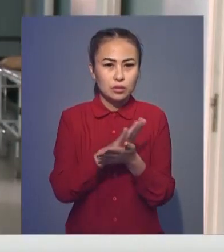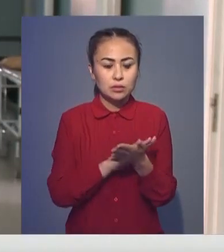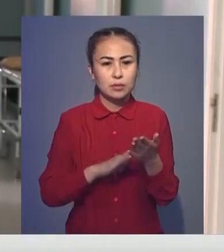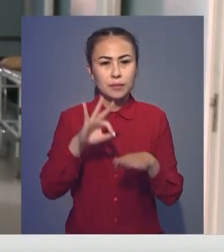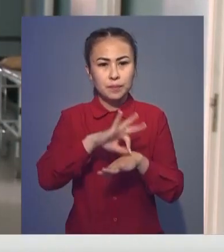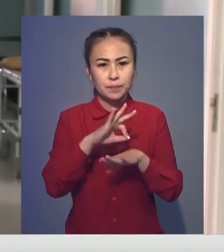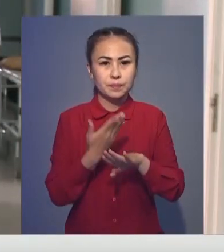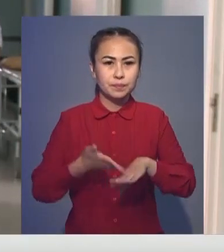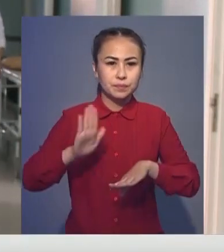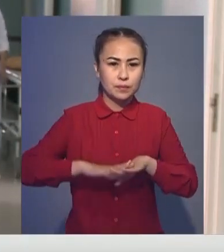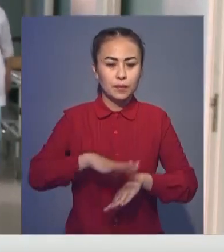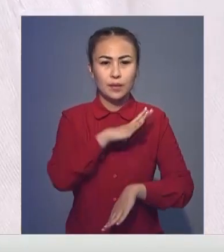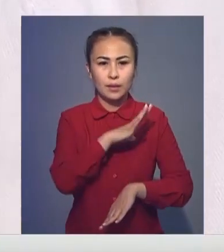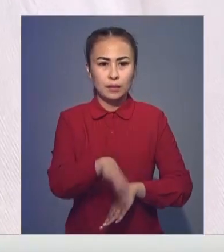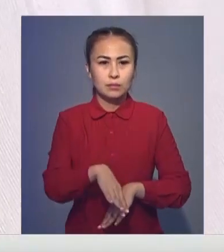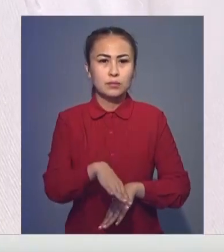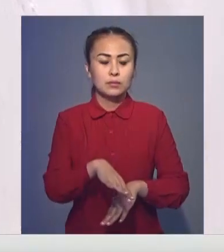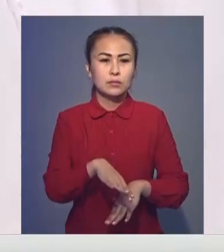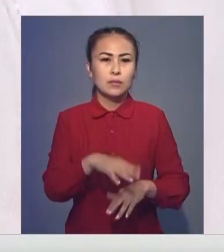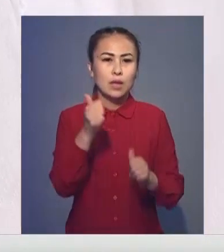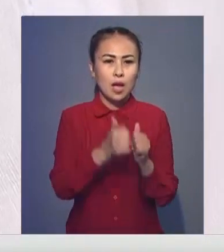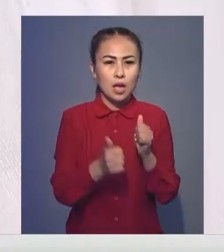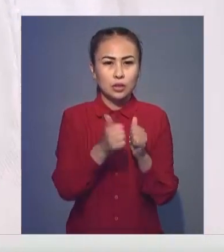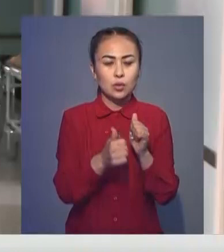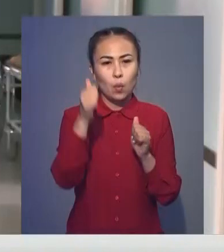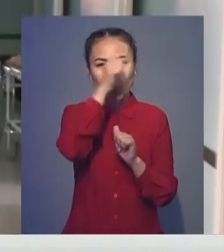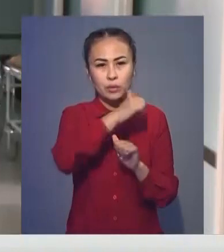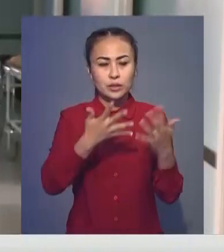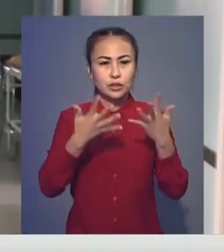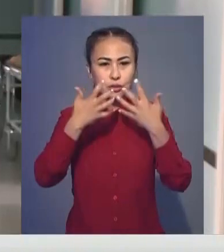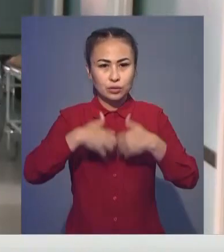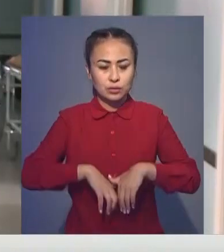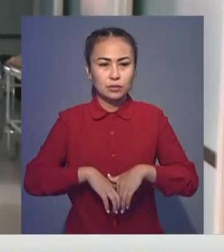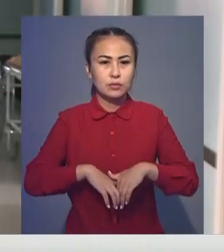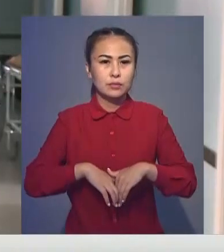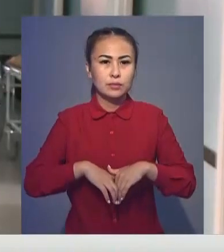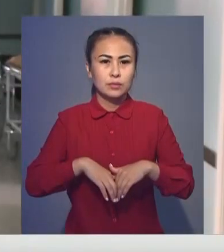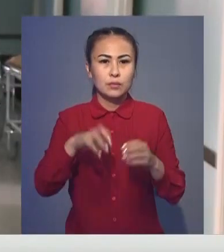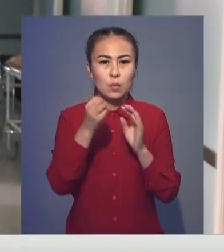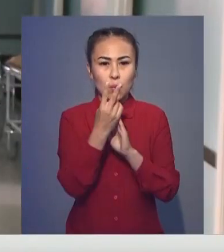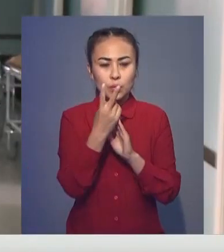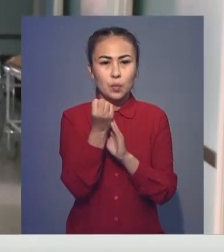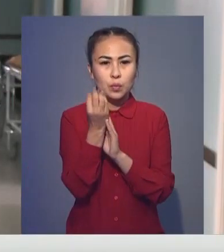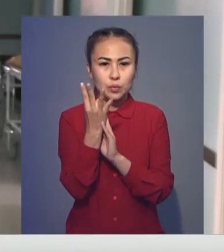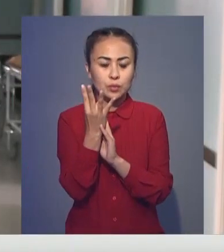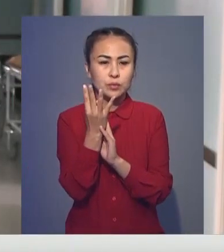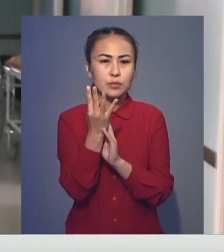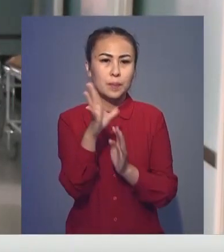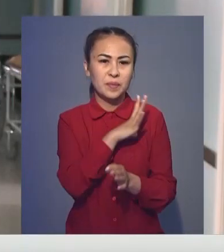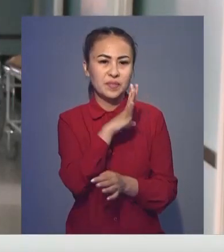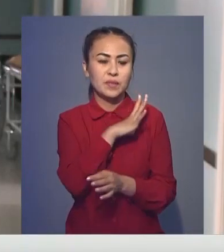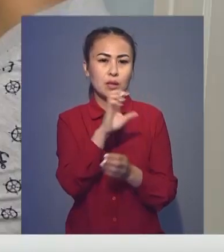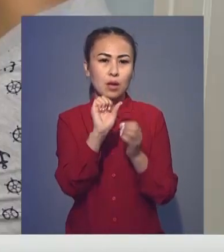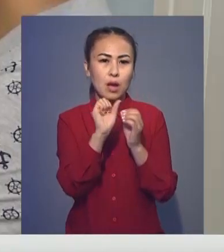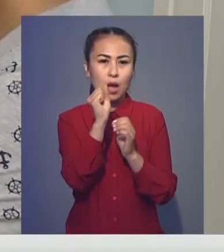науқастың осложнениелері болған жоқ. Жылма жыл салыстырғанда осылай жағдай тұрады. 12-14, кейде августте